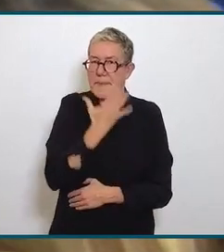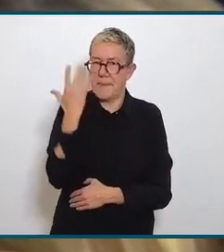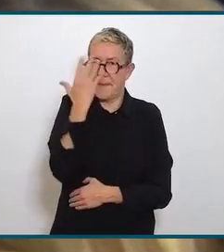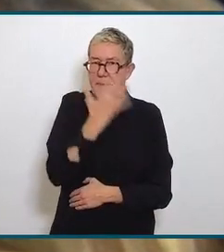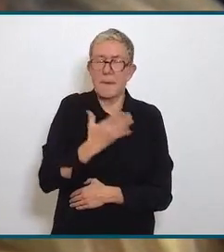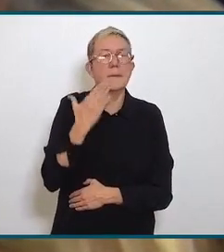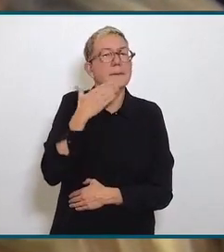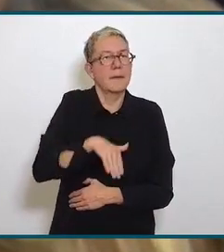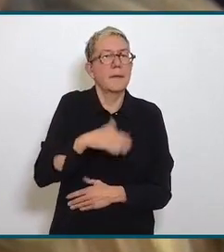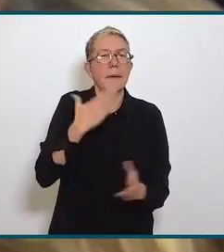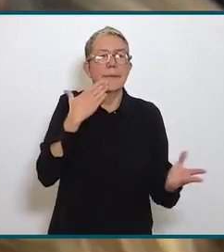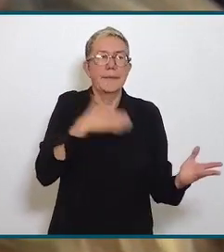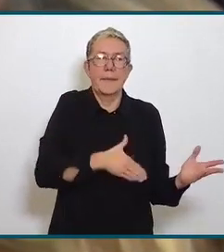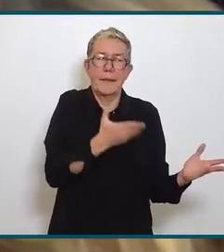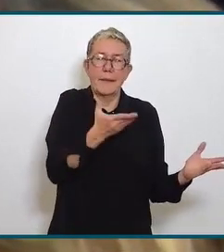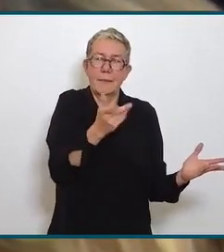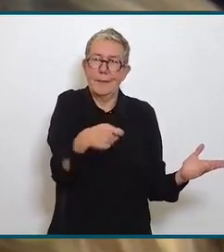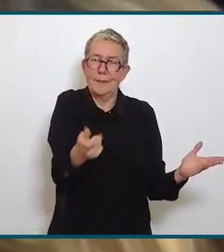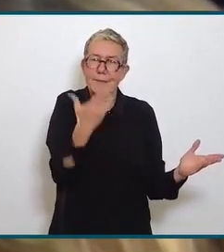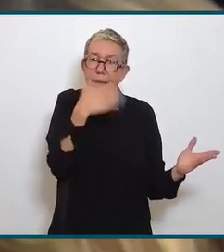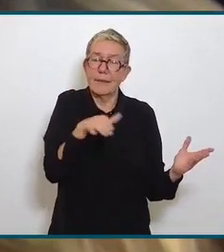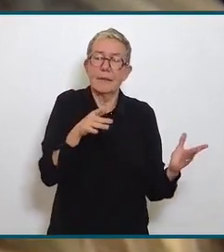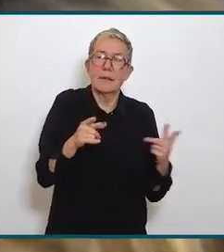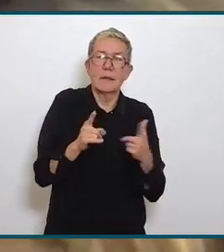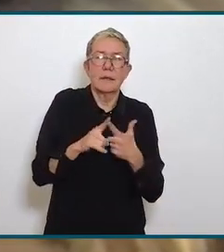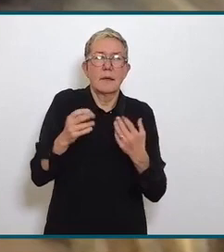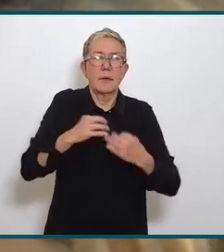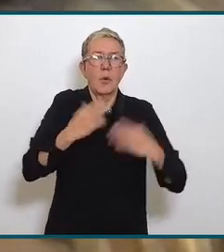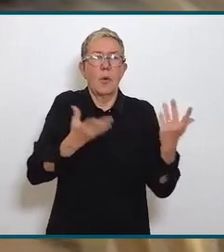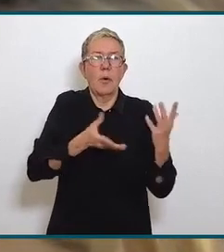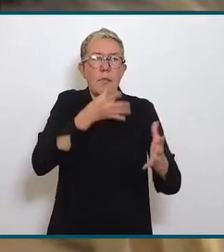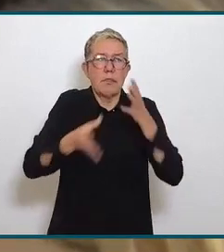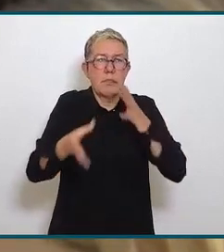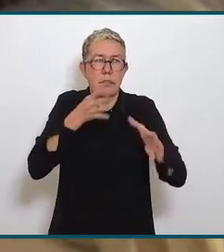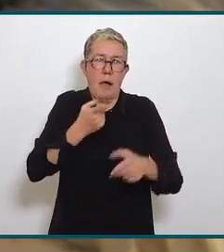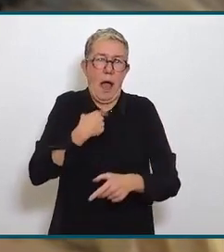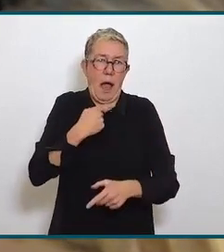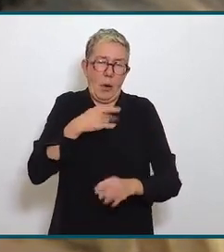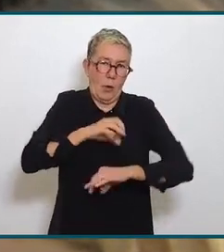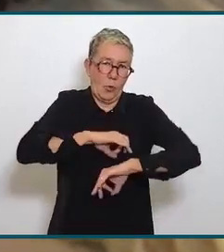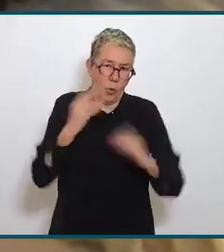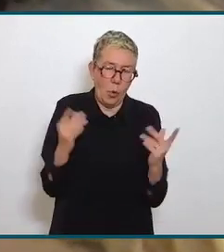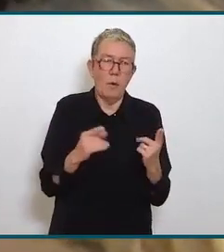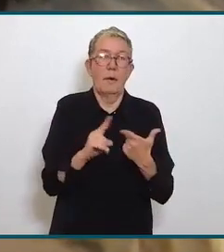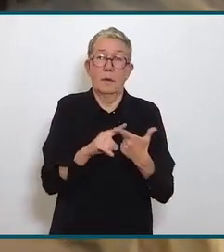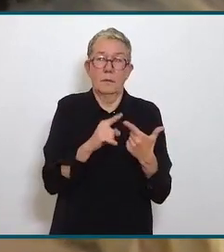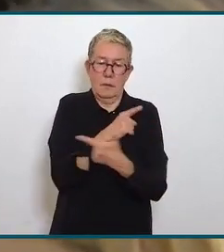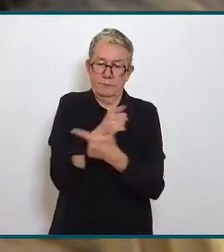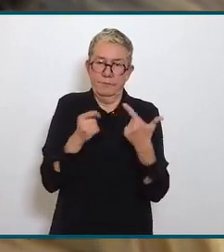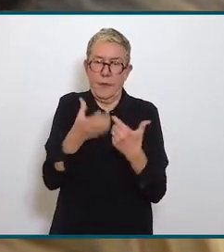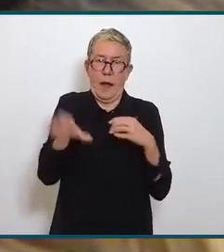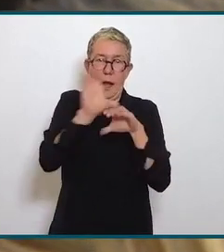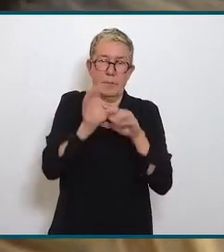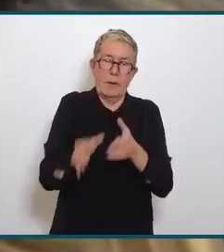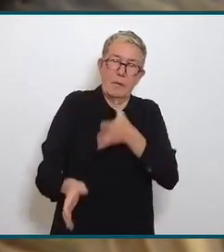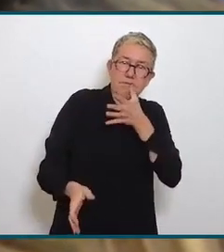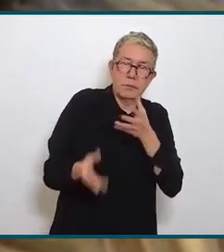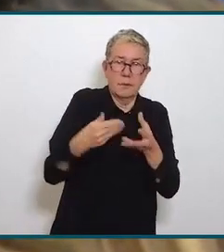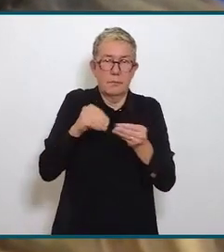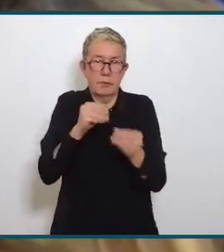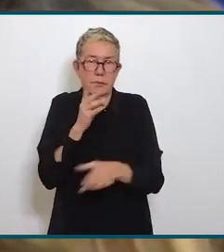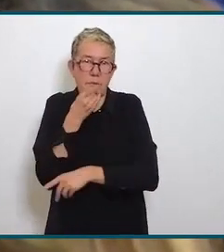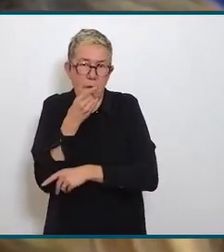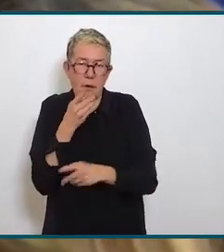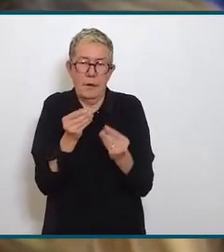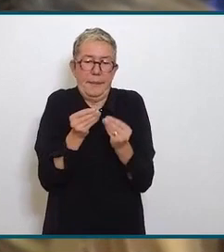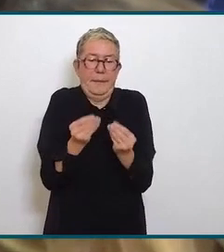déjà connu, est bien sûr la consommation excessive d'alcool. Le cumul ou la conjonction de ces deux addictions nous mène à des